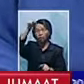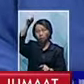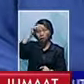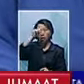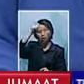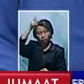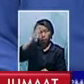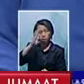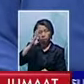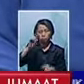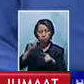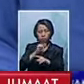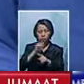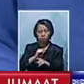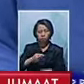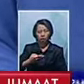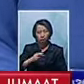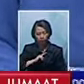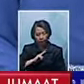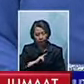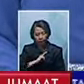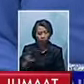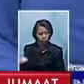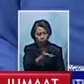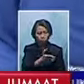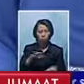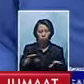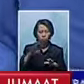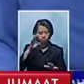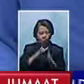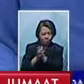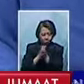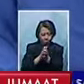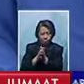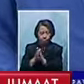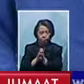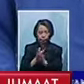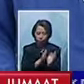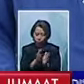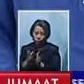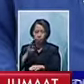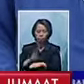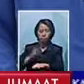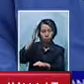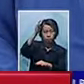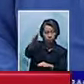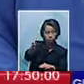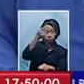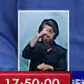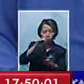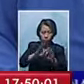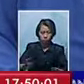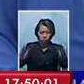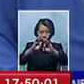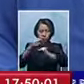Ta'ala menyukai hamba-hambanya yang terus berikhtiar dengan gigih merancang masa depan demi